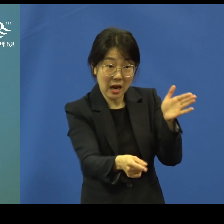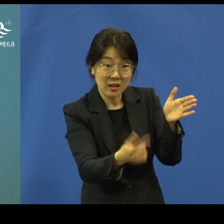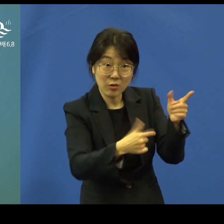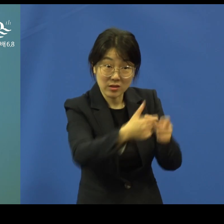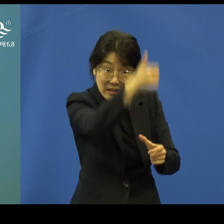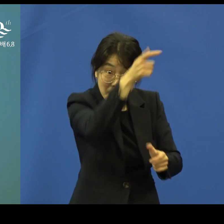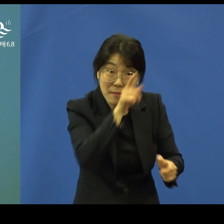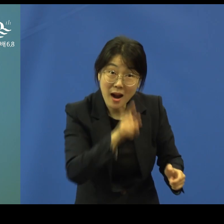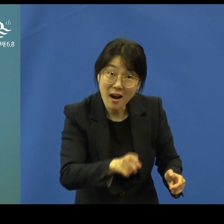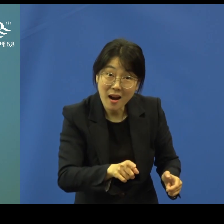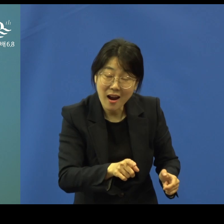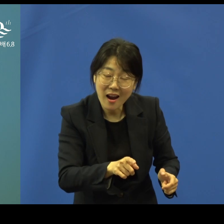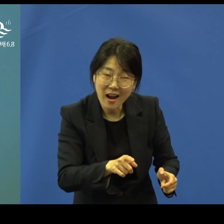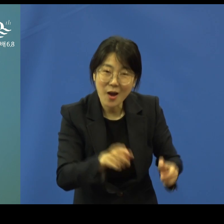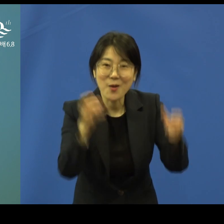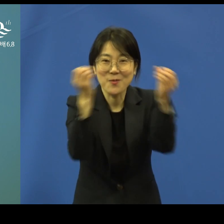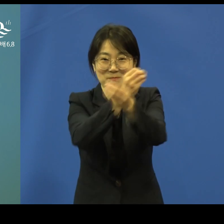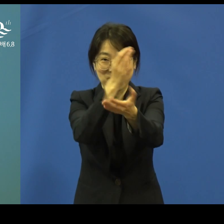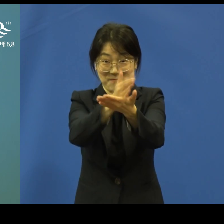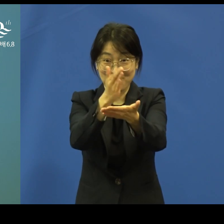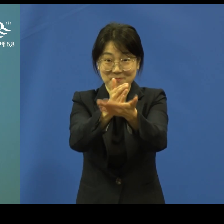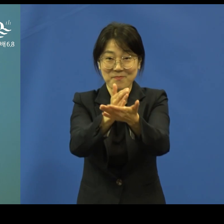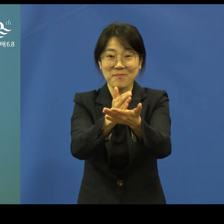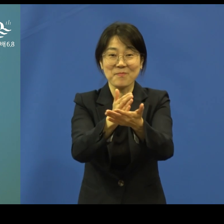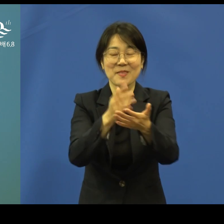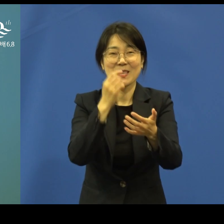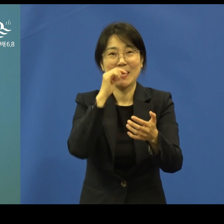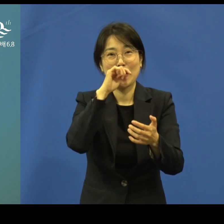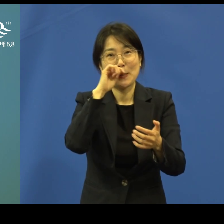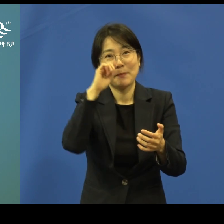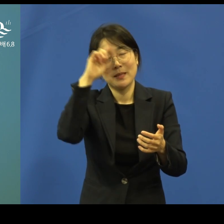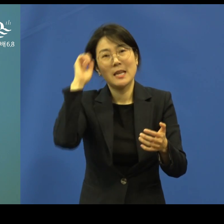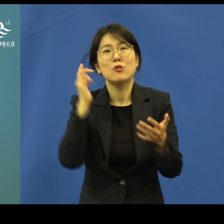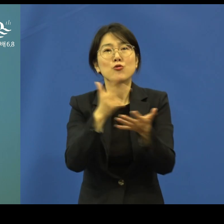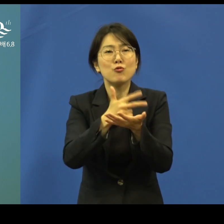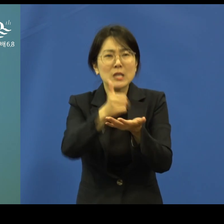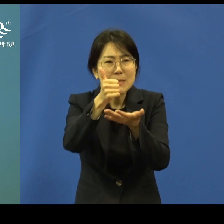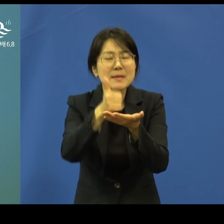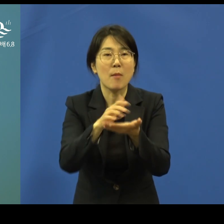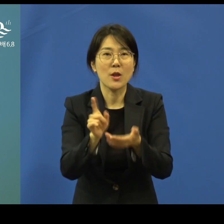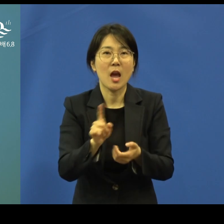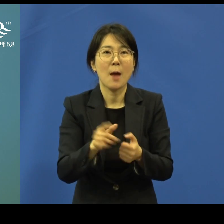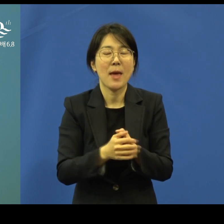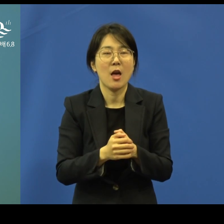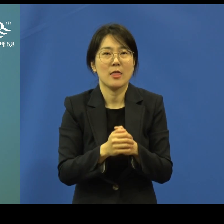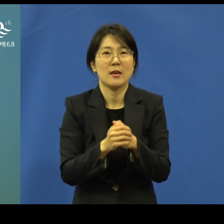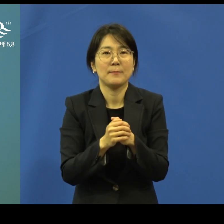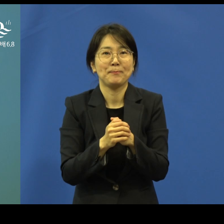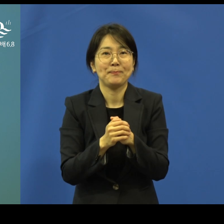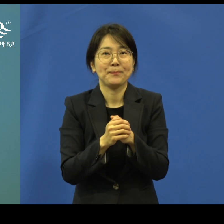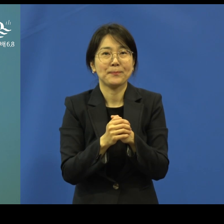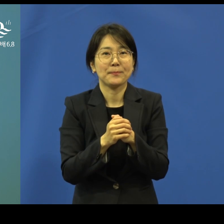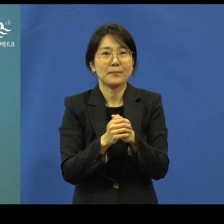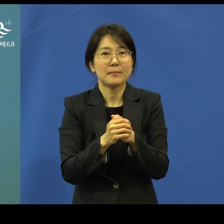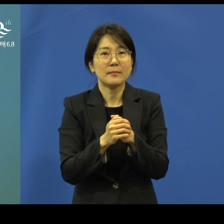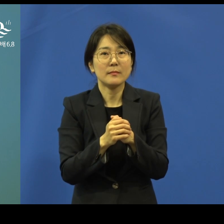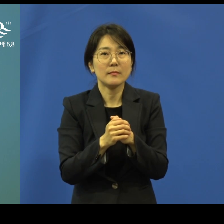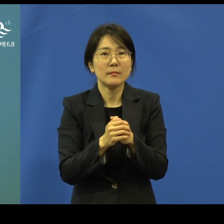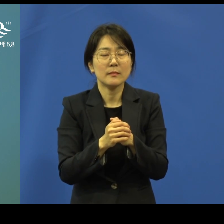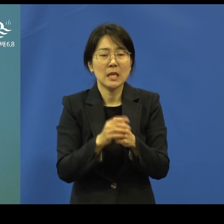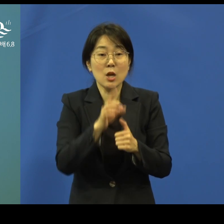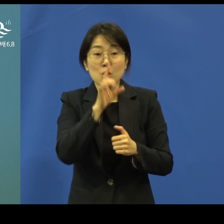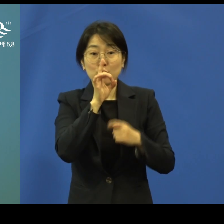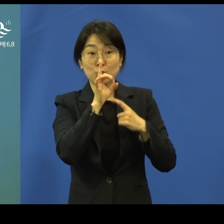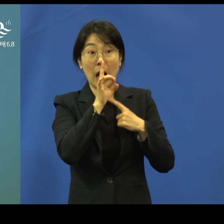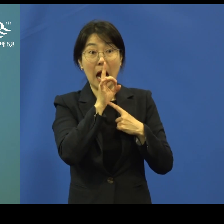이 말을 하는 것인가, 이렇게 생각할 수도 있는데 주님이 강조하시고자 하는 것은 핵심은 뭐냐면